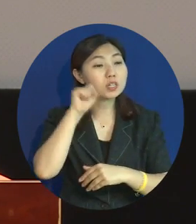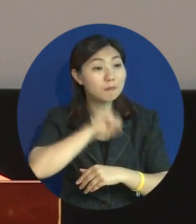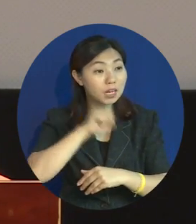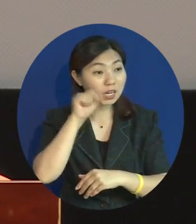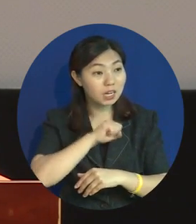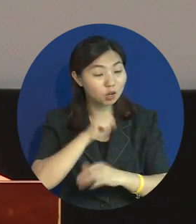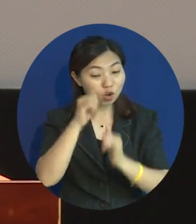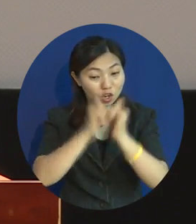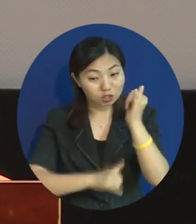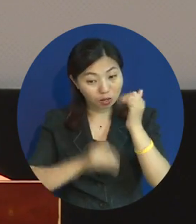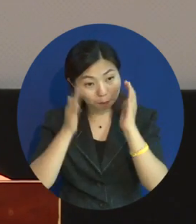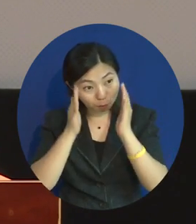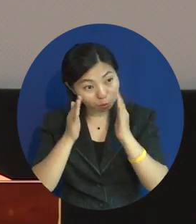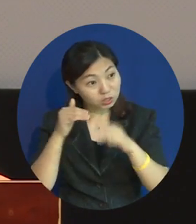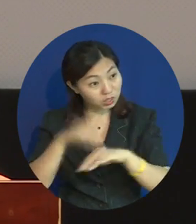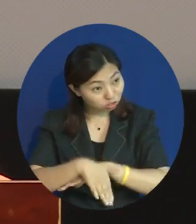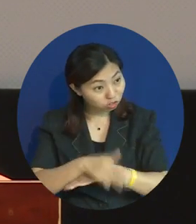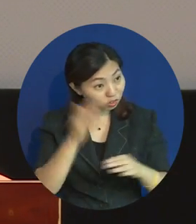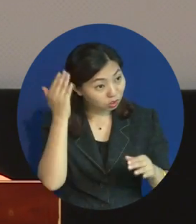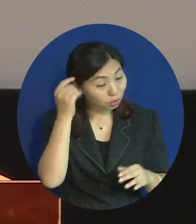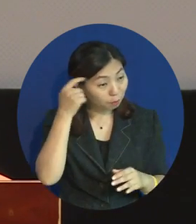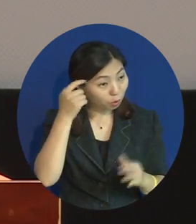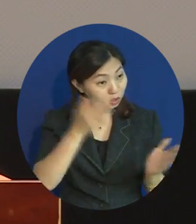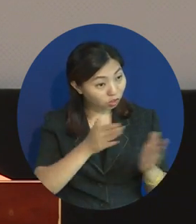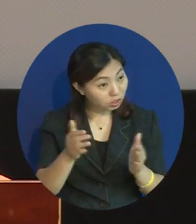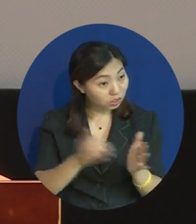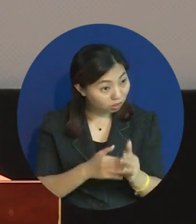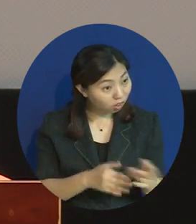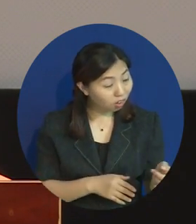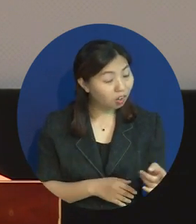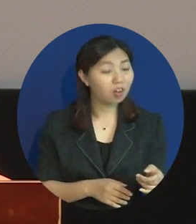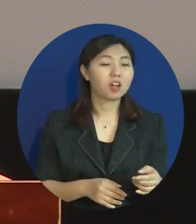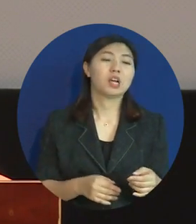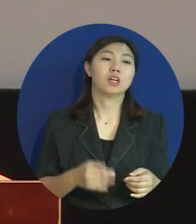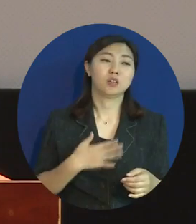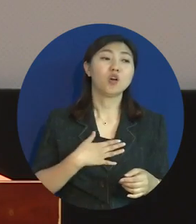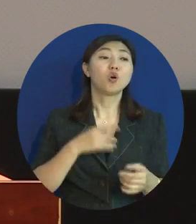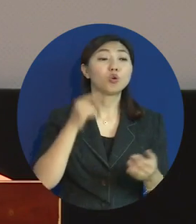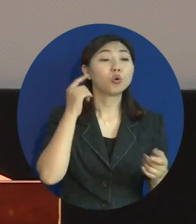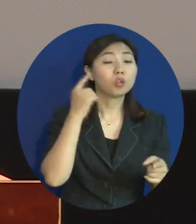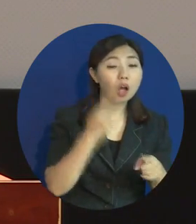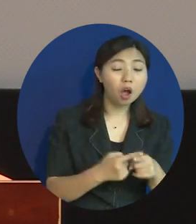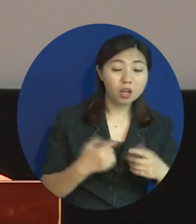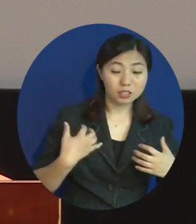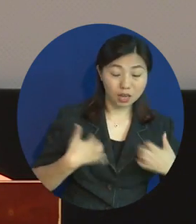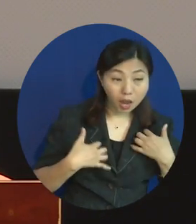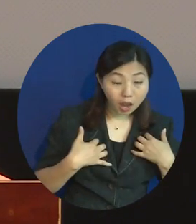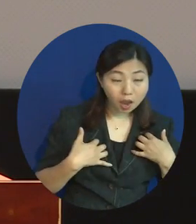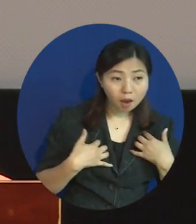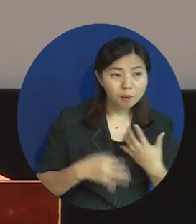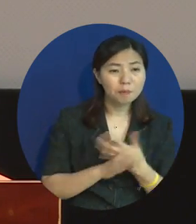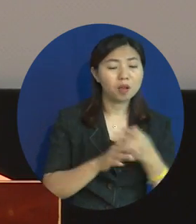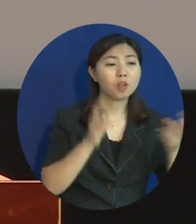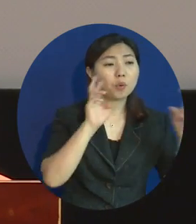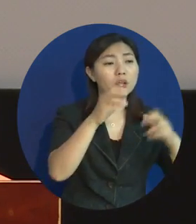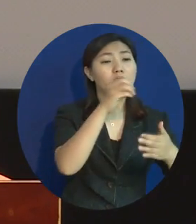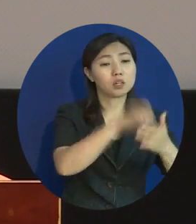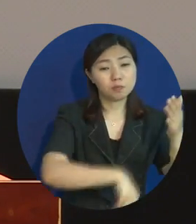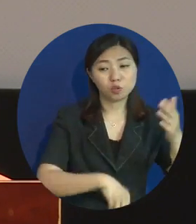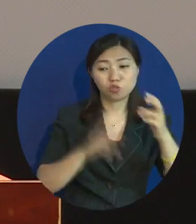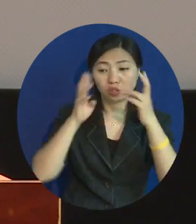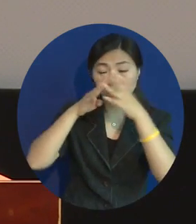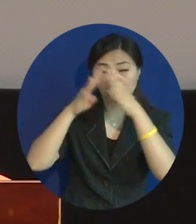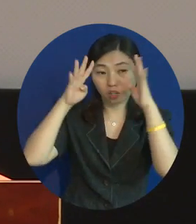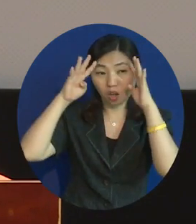계속한다. 자기가 네. 지금 대충 그렇게 정리가 되나? 예, 네, 그렇게 정리했습니다. 그렇게 하다가 재미가 있으면 다시 직장 그만두고 다시 대학원 가면